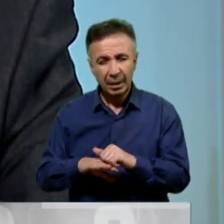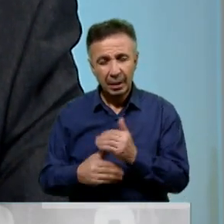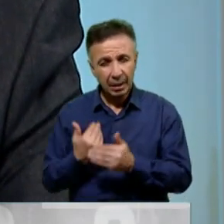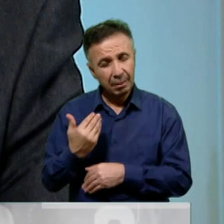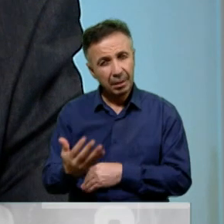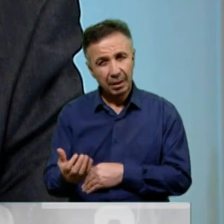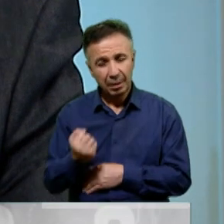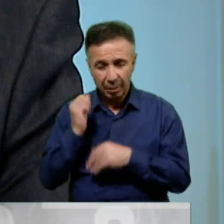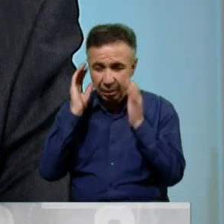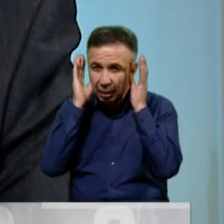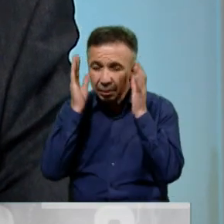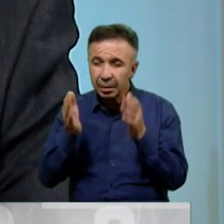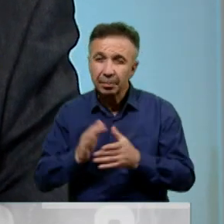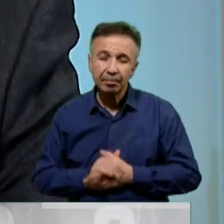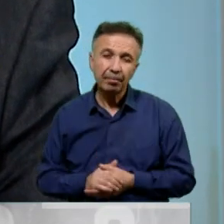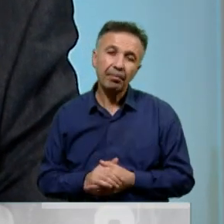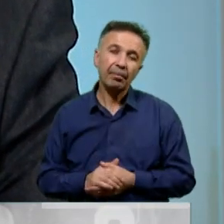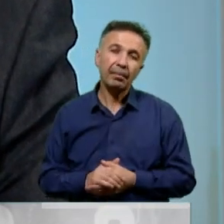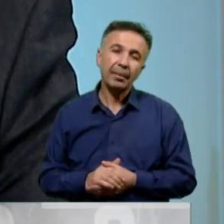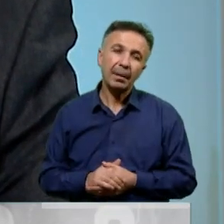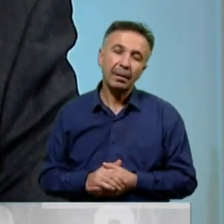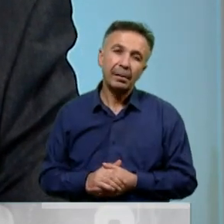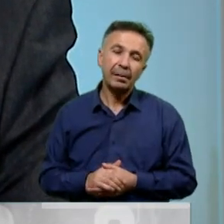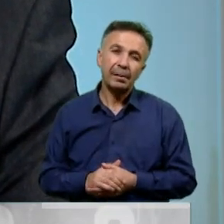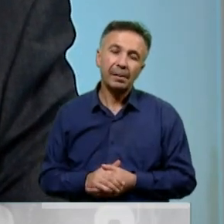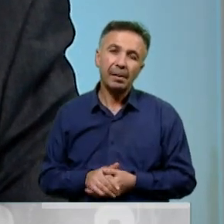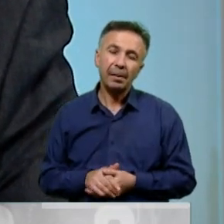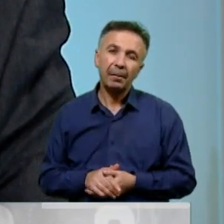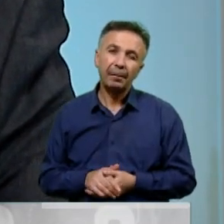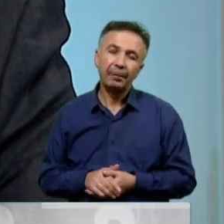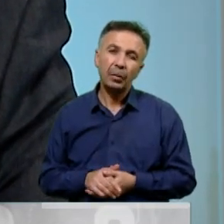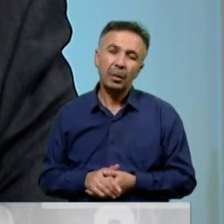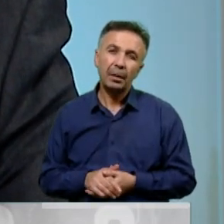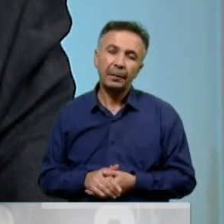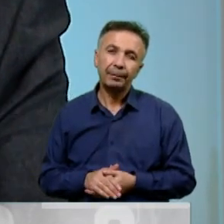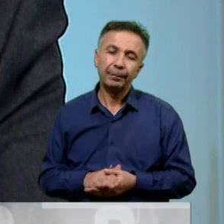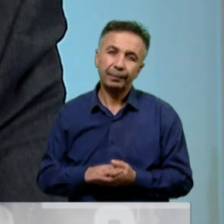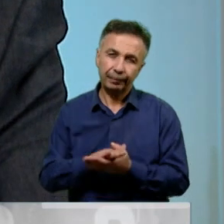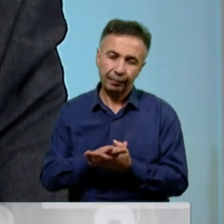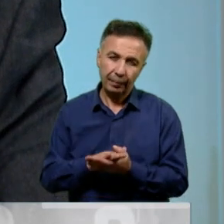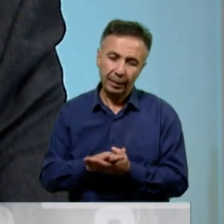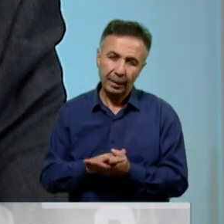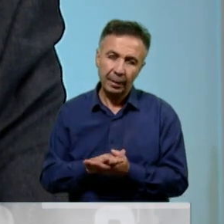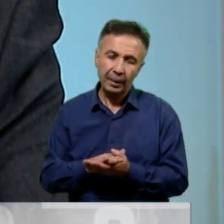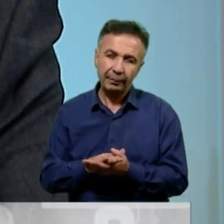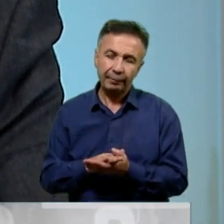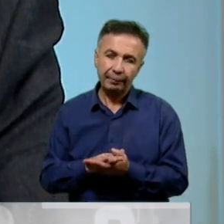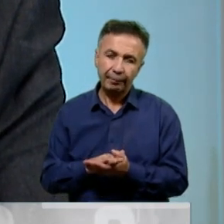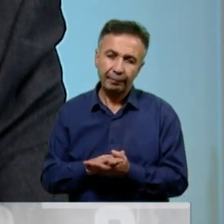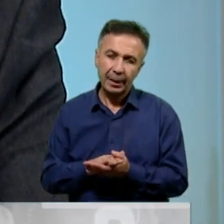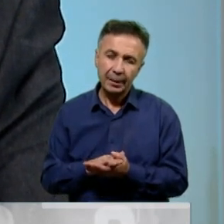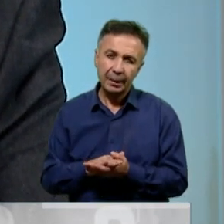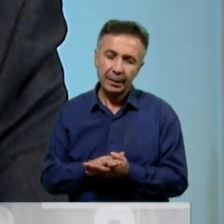kılabilirsiniz. Peki yani hanımefendi diyelim mes kullansa olabilir